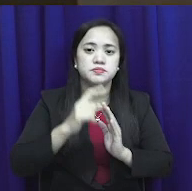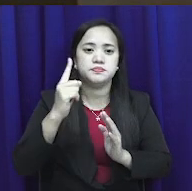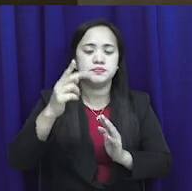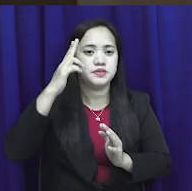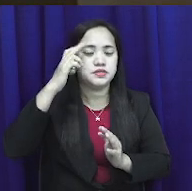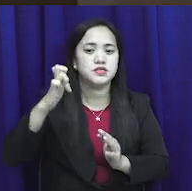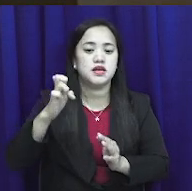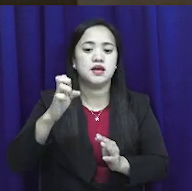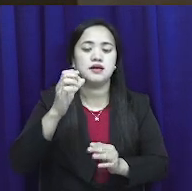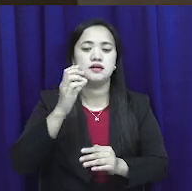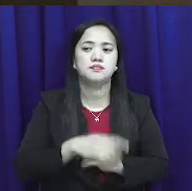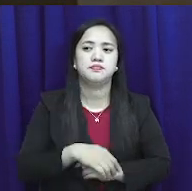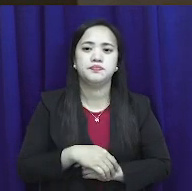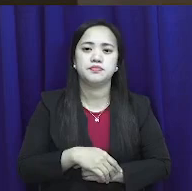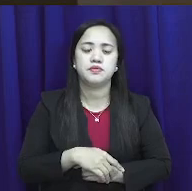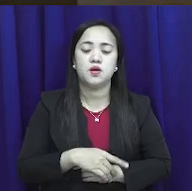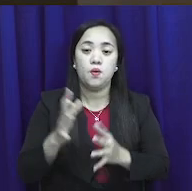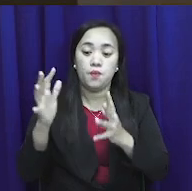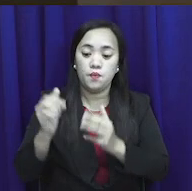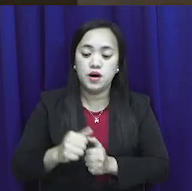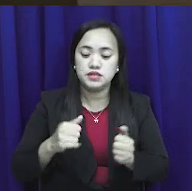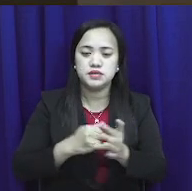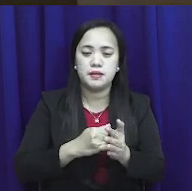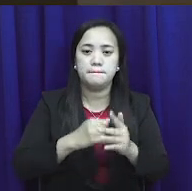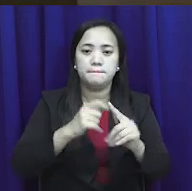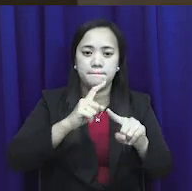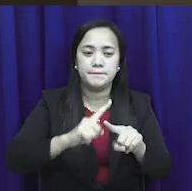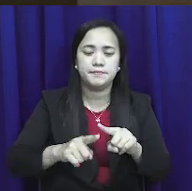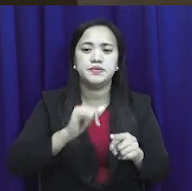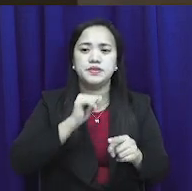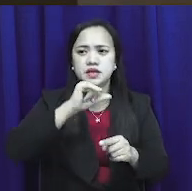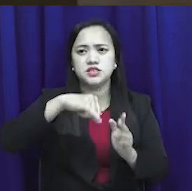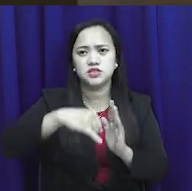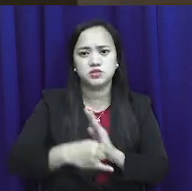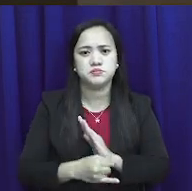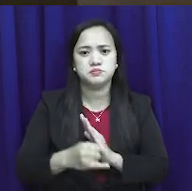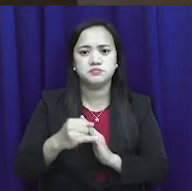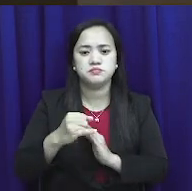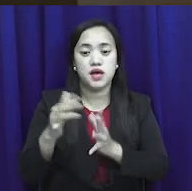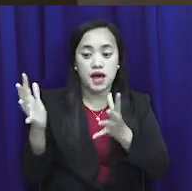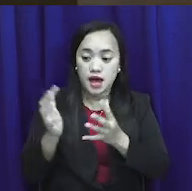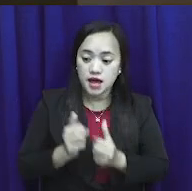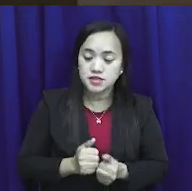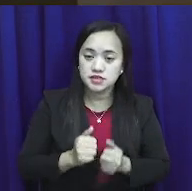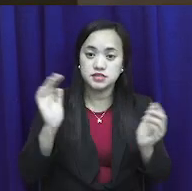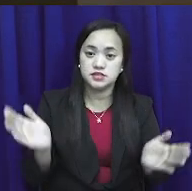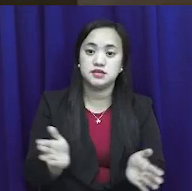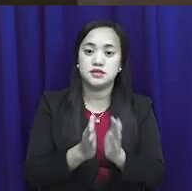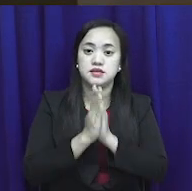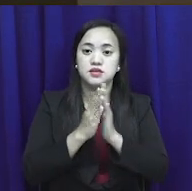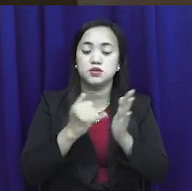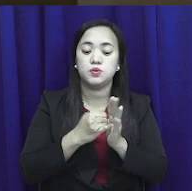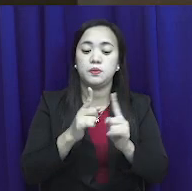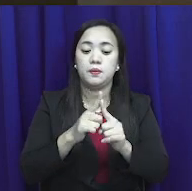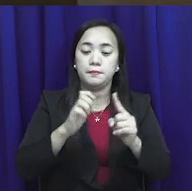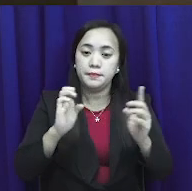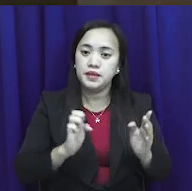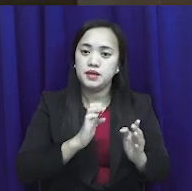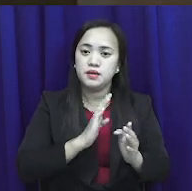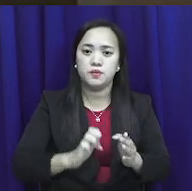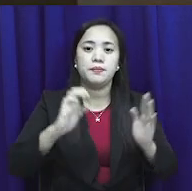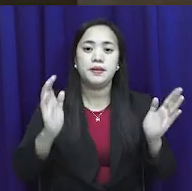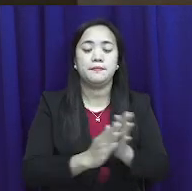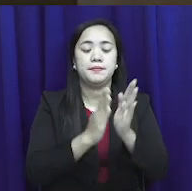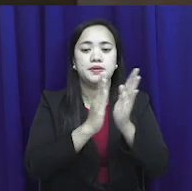demanded it tandaan niyo po ito not because she demanded to be praised